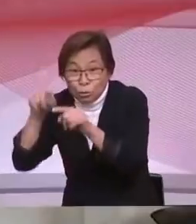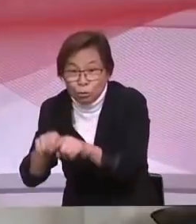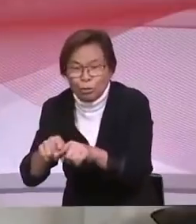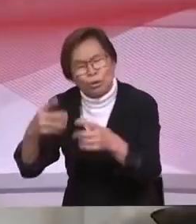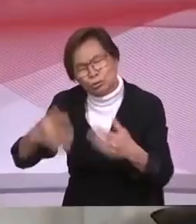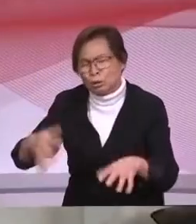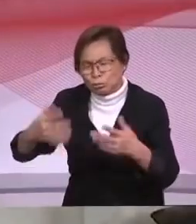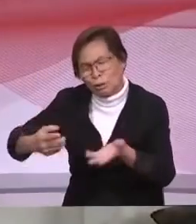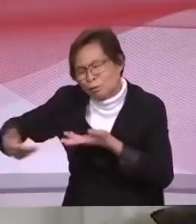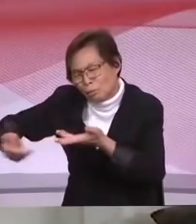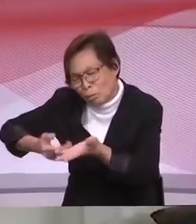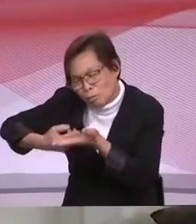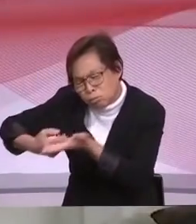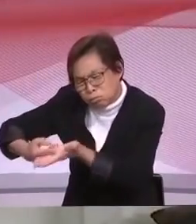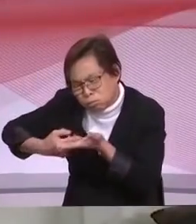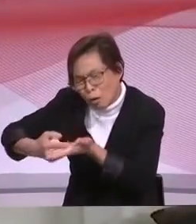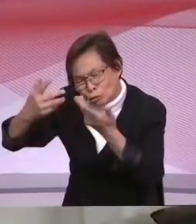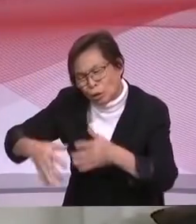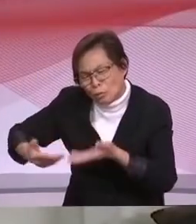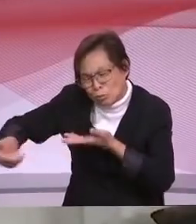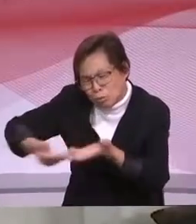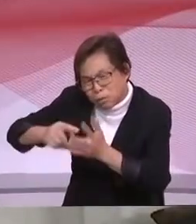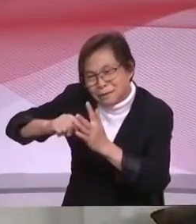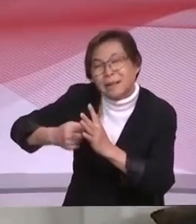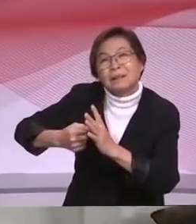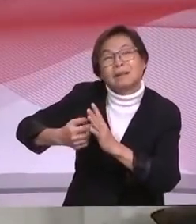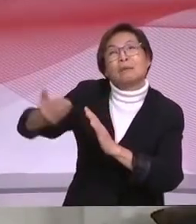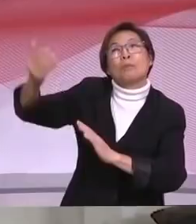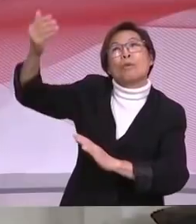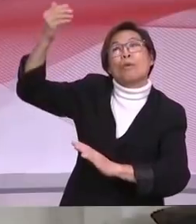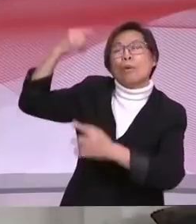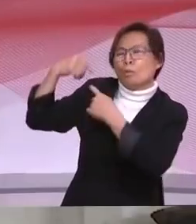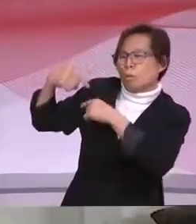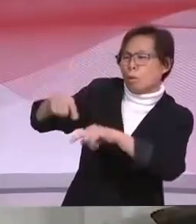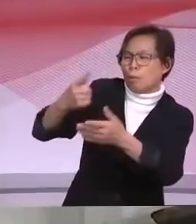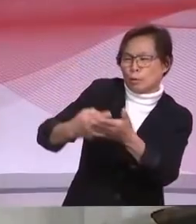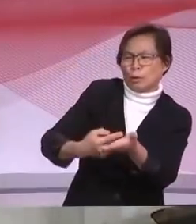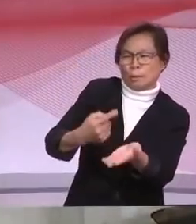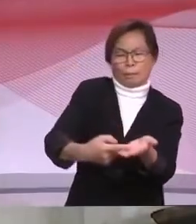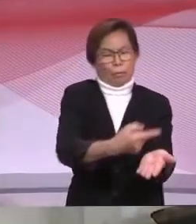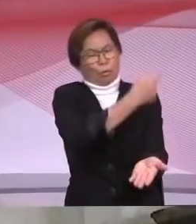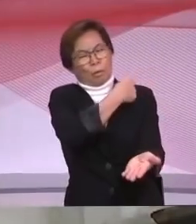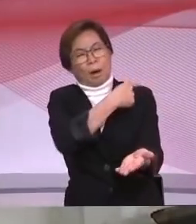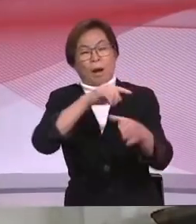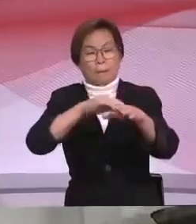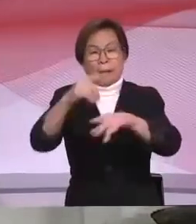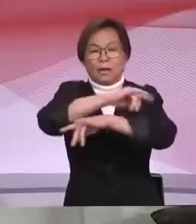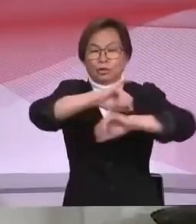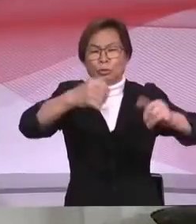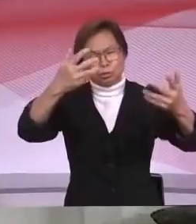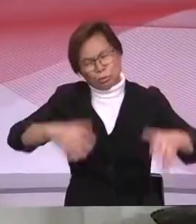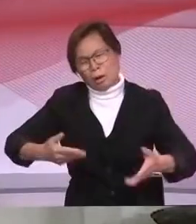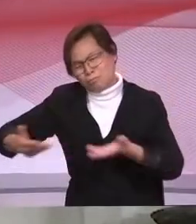dah bincang dah. Kita dah pun berbincang sejak daripada minggu lepas lagi. Ya, sejak daripada hari Jumaat lepas, kita